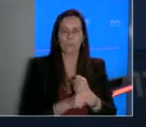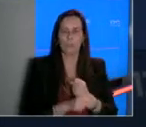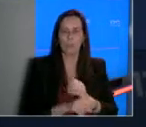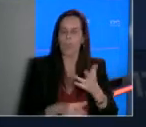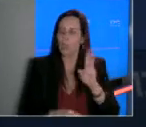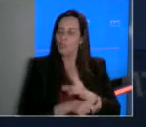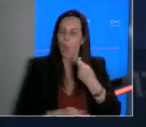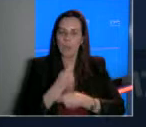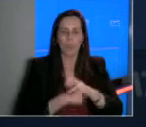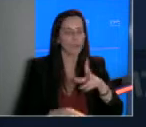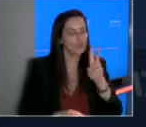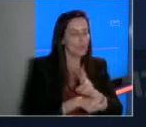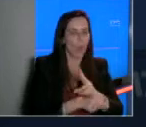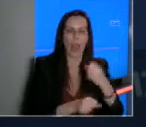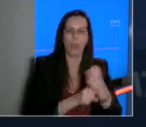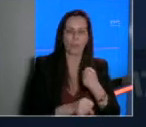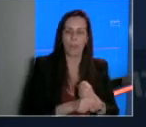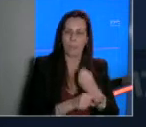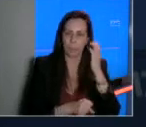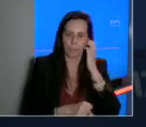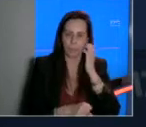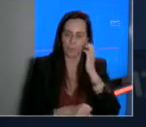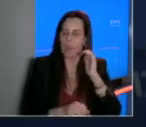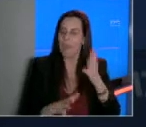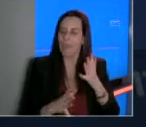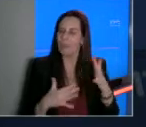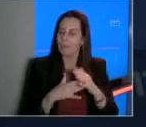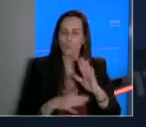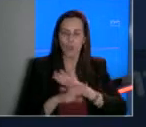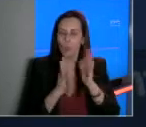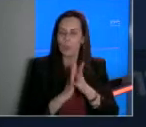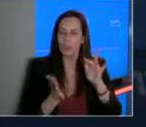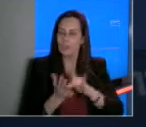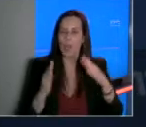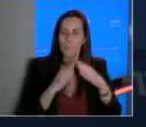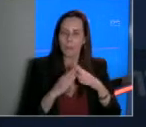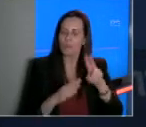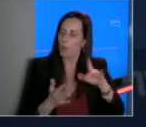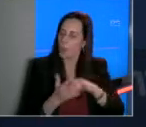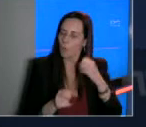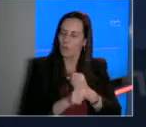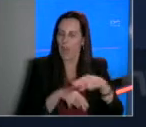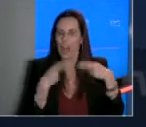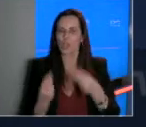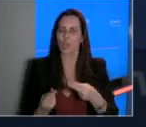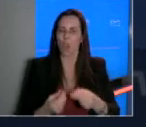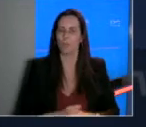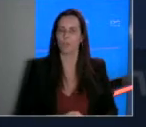איך נגן על העסקים? איך נגן על העובדים? איך נוודא שכל מי שיושב בבית יהיה לו מקום עבודה לחזור אליו?